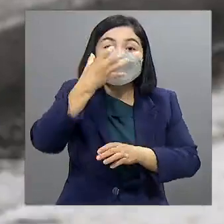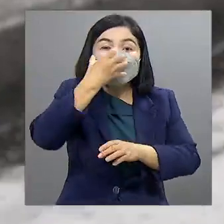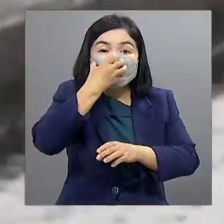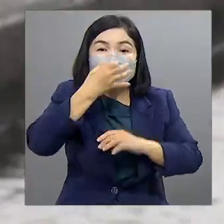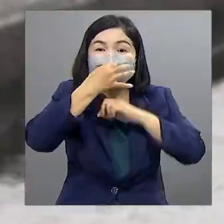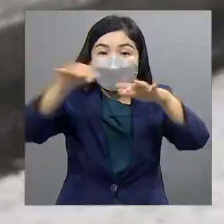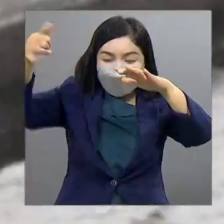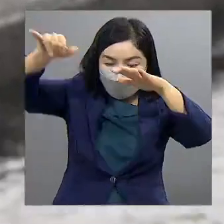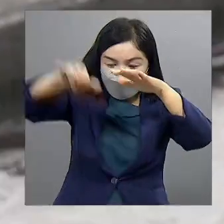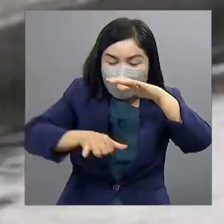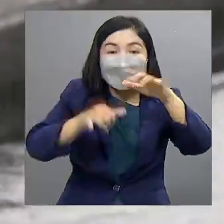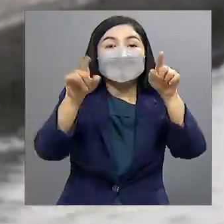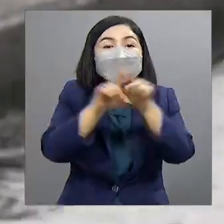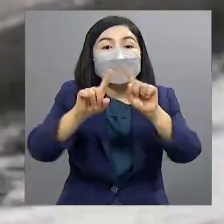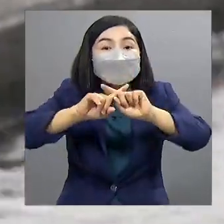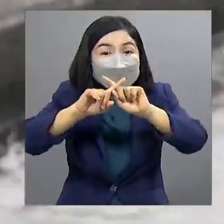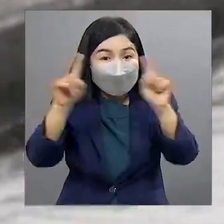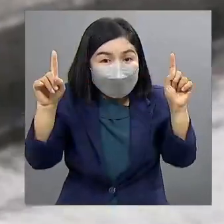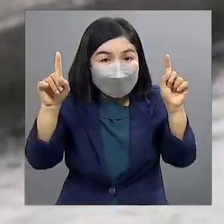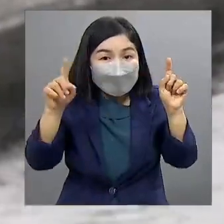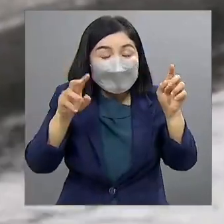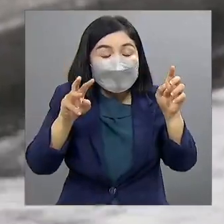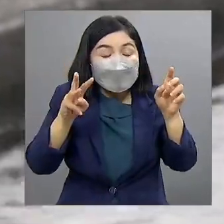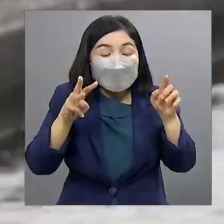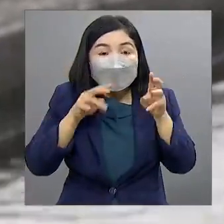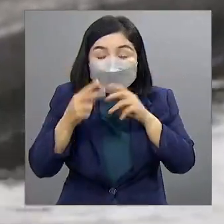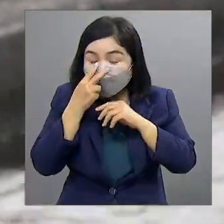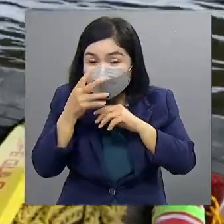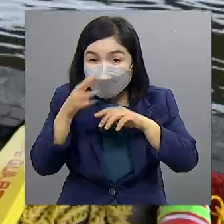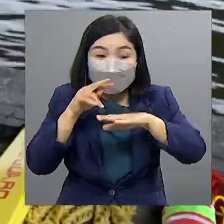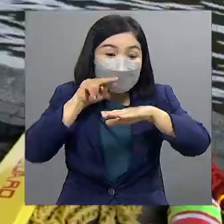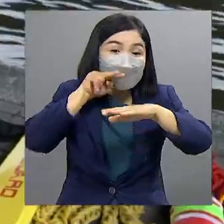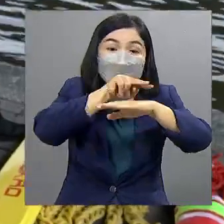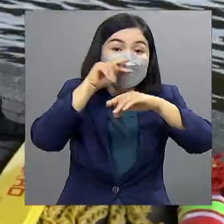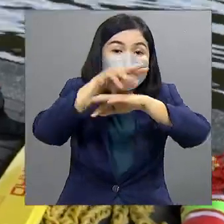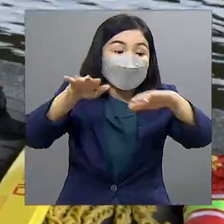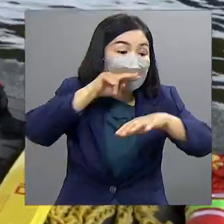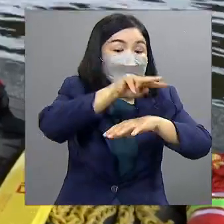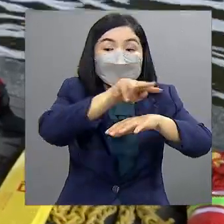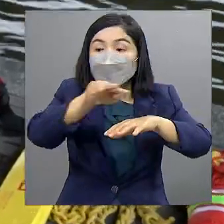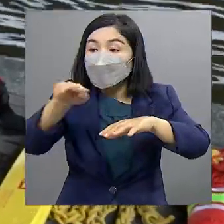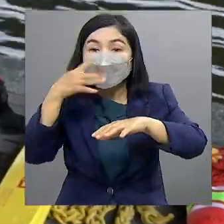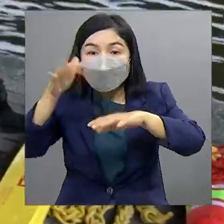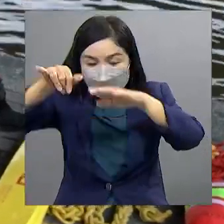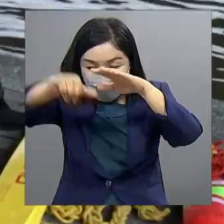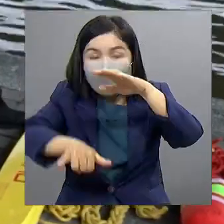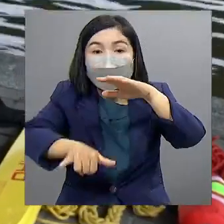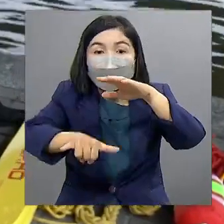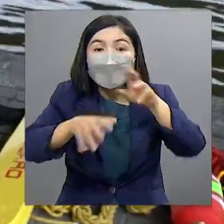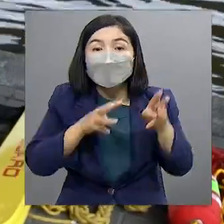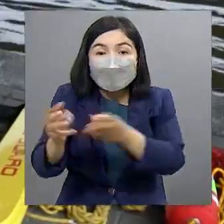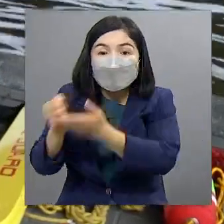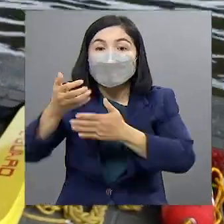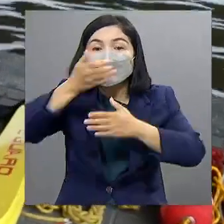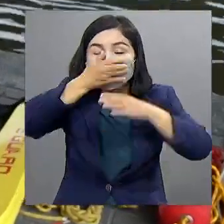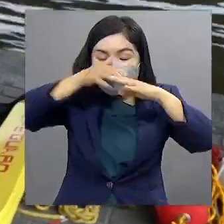ามาใช้ในการค้นหาที่มองไม่เห็นมันก็ใช้อุปกรณ์สกูบ้าแบบนี้ ค่ะค่ะเห็นว่าครูเติ้ลเองเนี่ยก็ให้การช่วยเหลือมาทั้งทางทะเลแล้